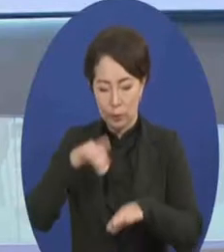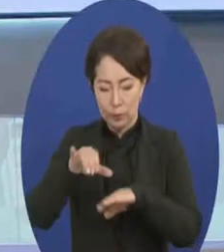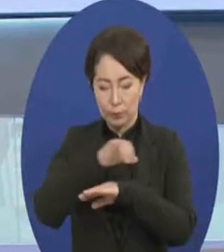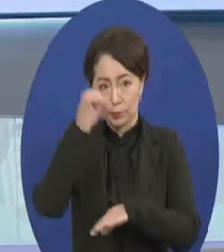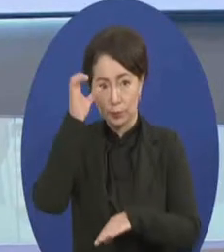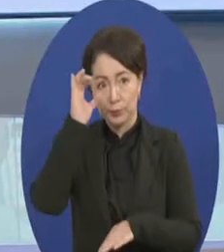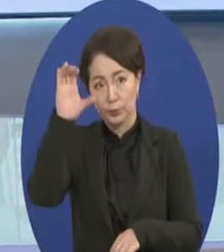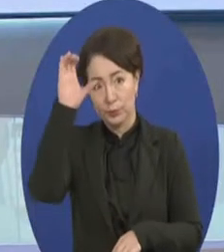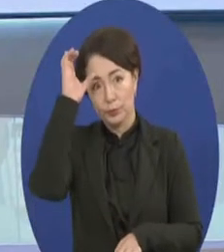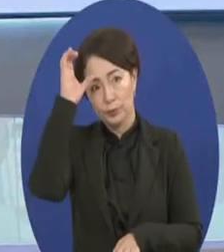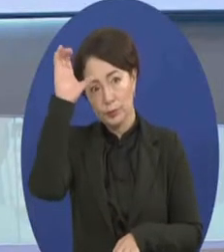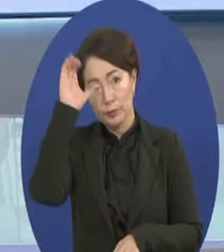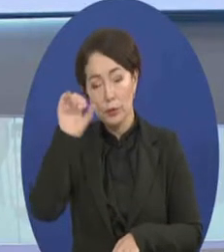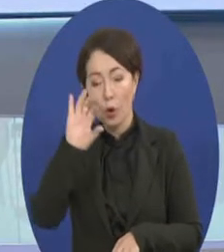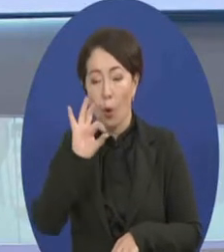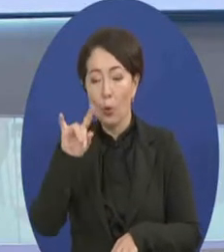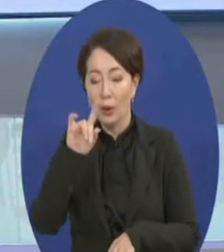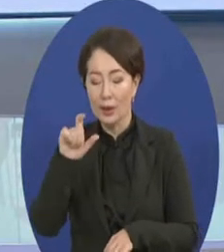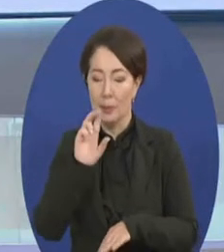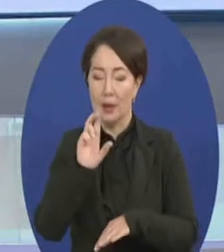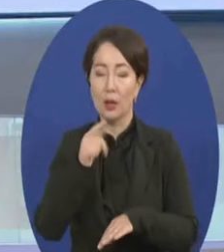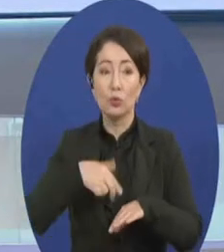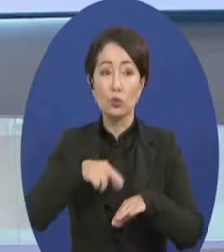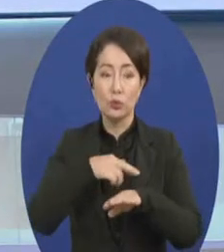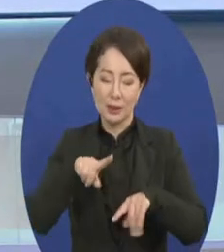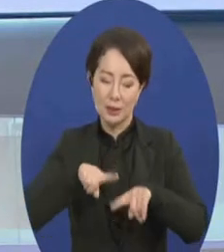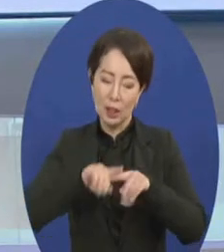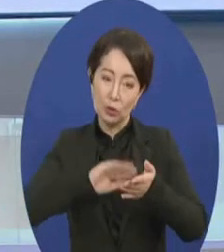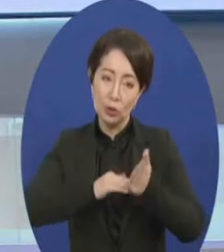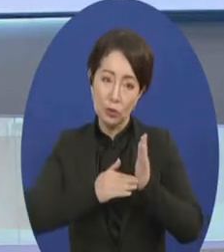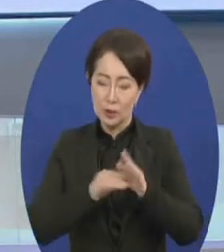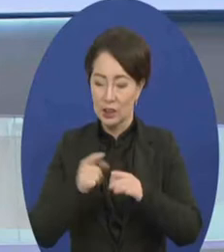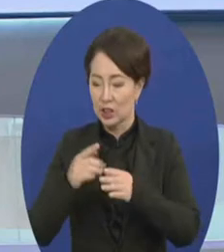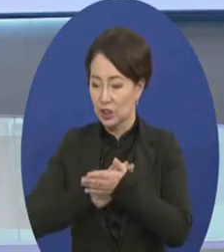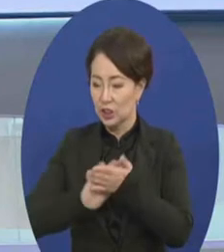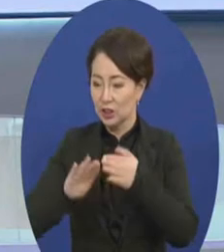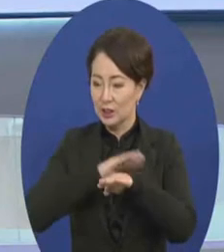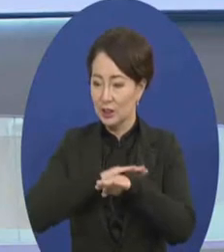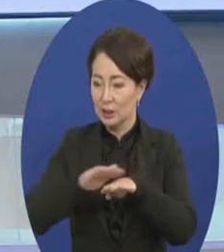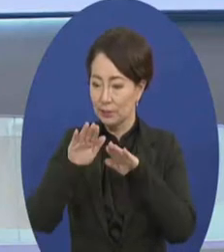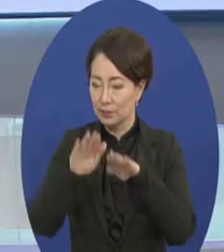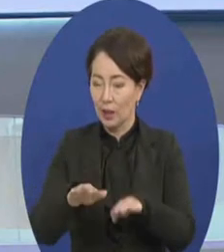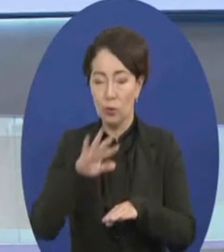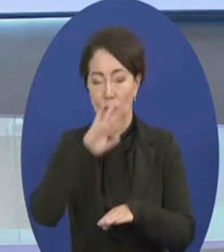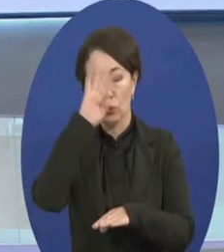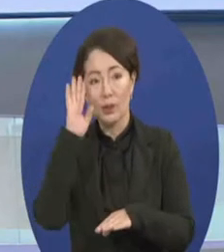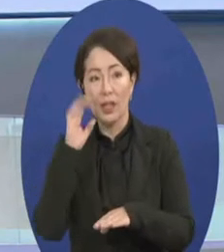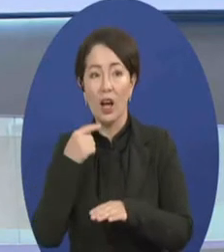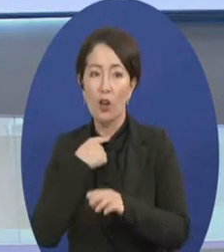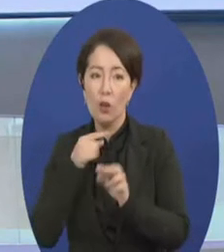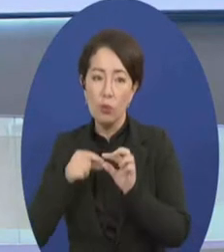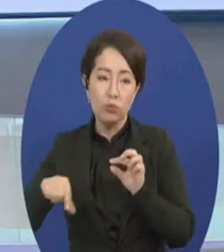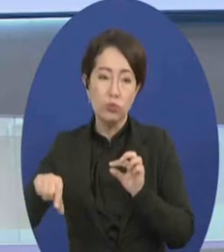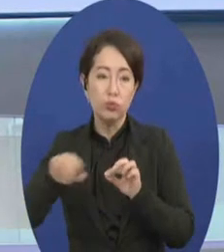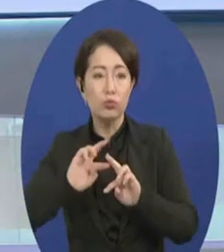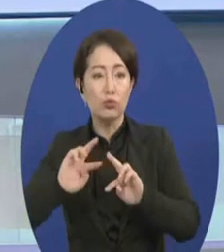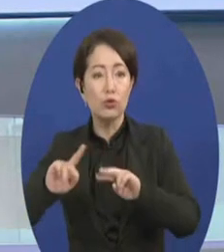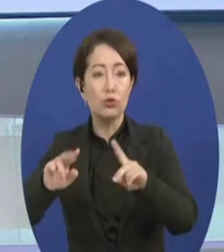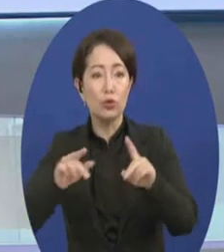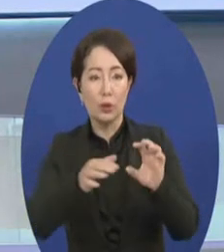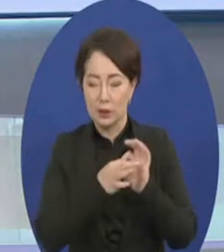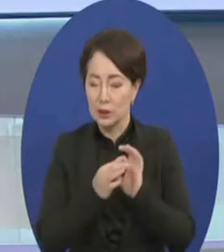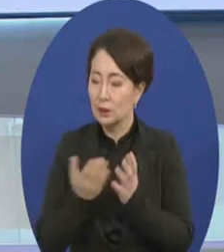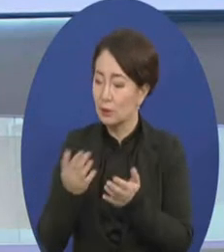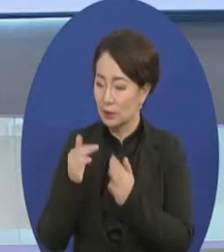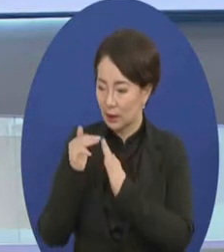Монголын ерөнхий сайд оюун эрдэм өнөөдөр Баянгол дүүргийн дахин төлөвлөлт энэ онд шинээр баригдах автоцан болон дулааны шугам сүлжээг шинчлэх ажилдаа танилцлаа. За